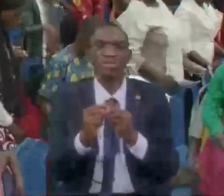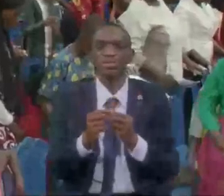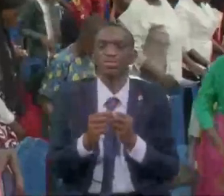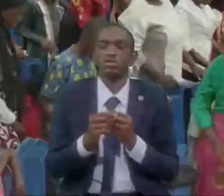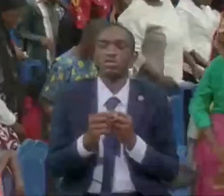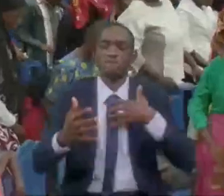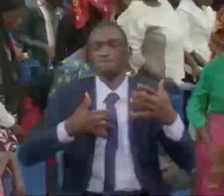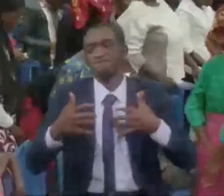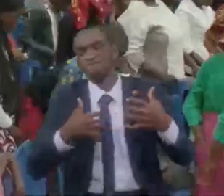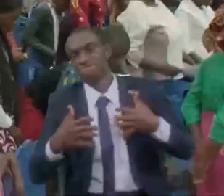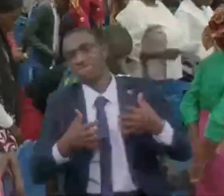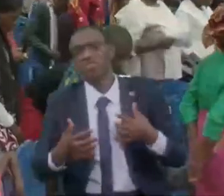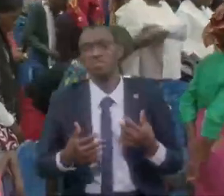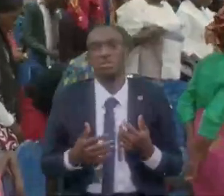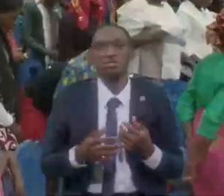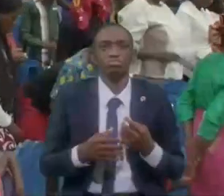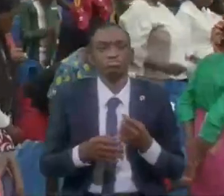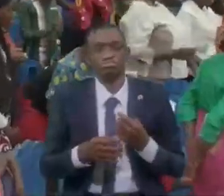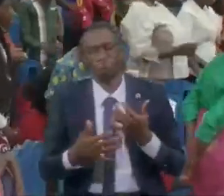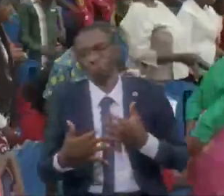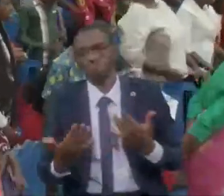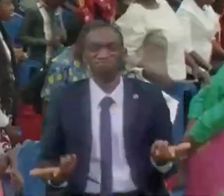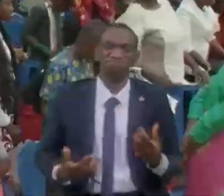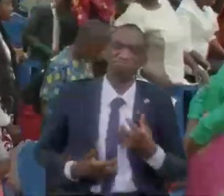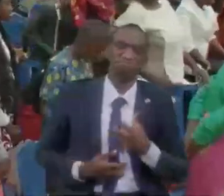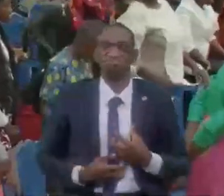de plaignant, murmurant.